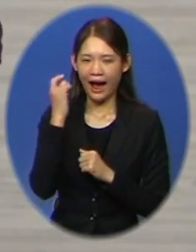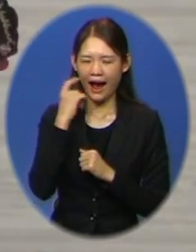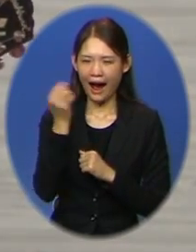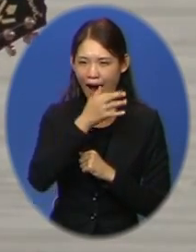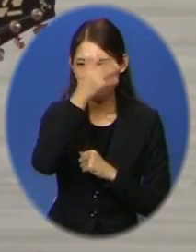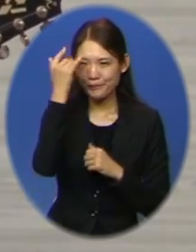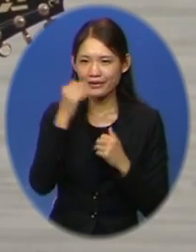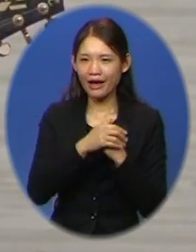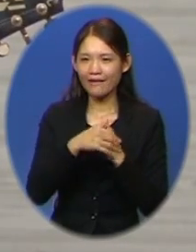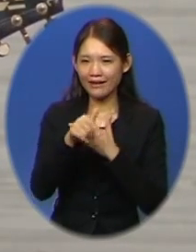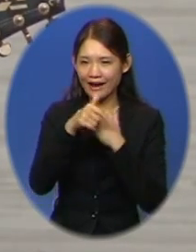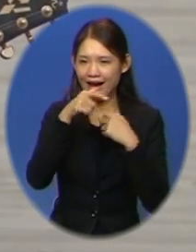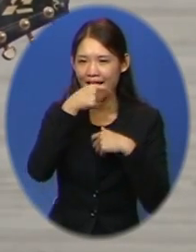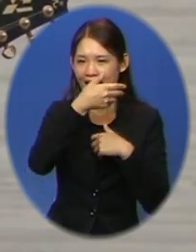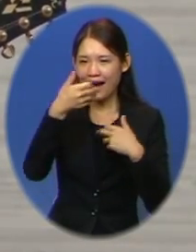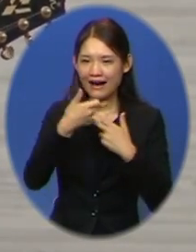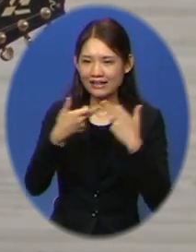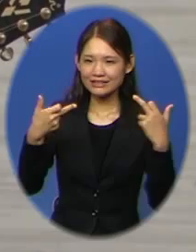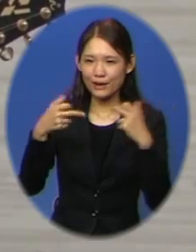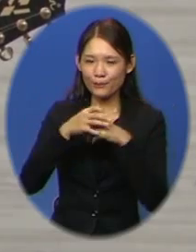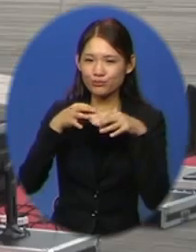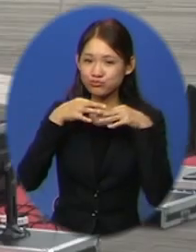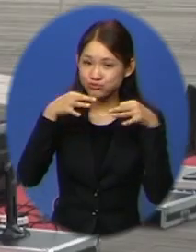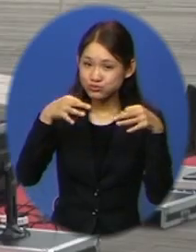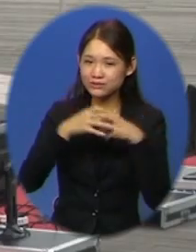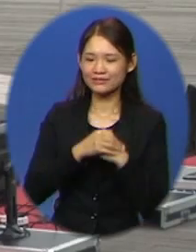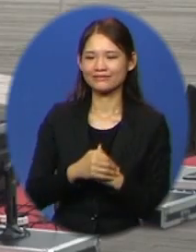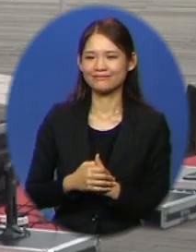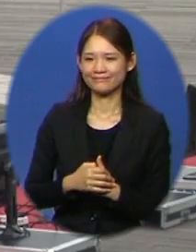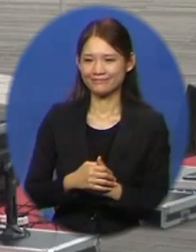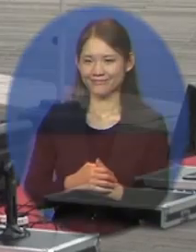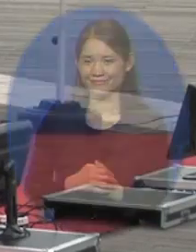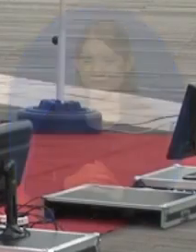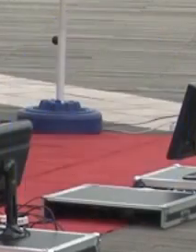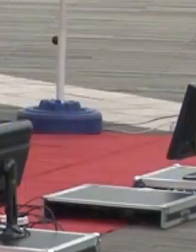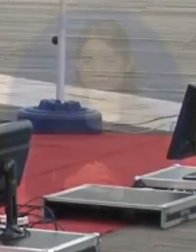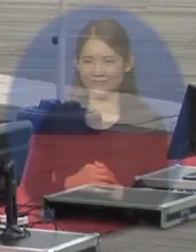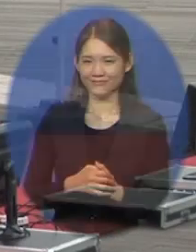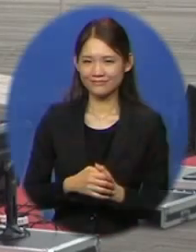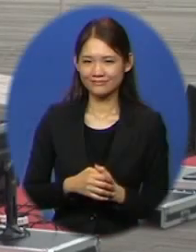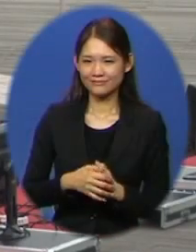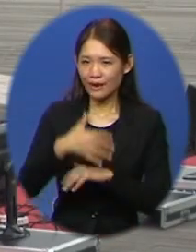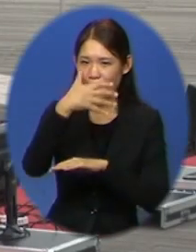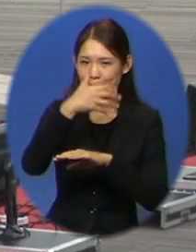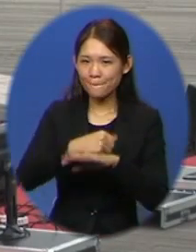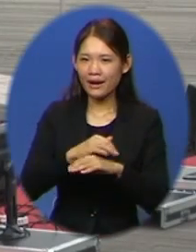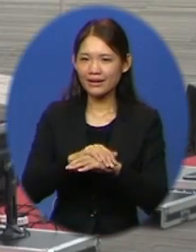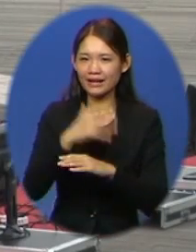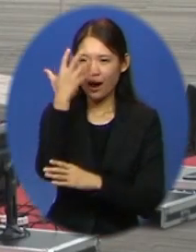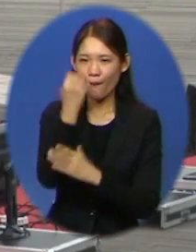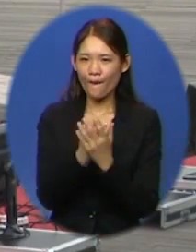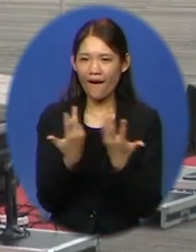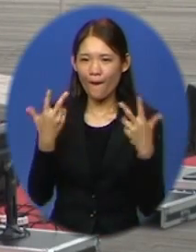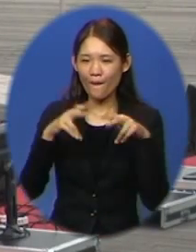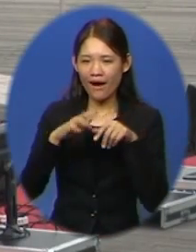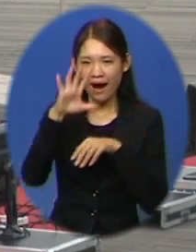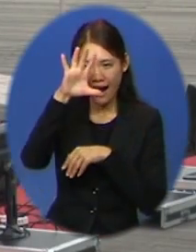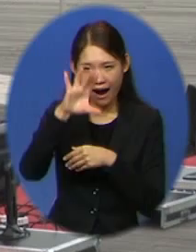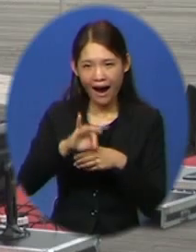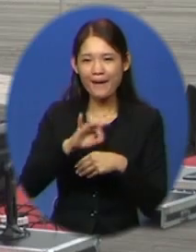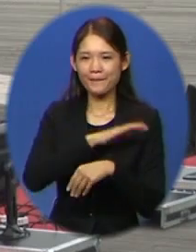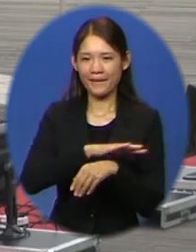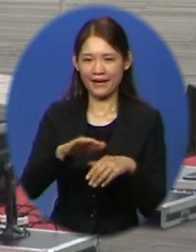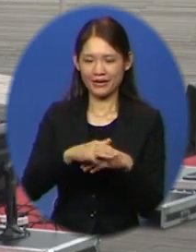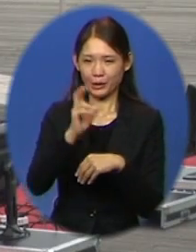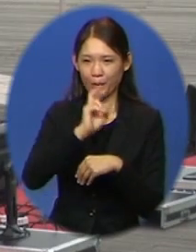아름다운 강사. 우리가 우리나라죠. 마지막으로 월드컵 공원과 어울리는 아름다운 강산을